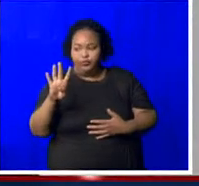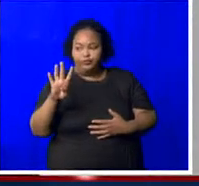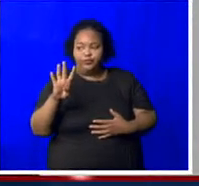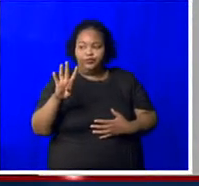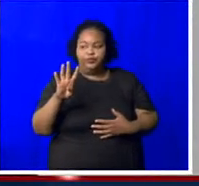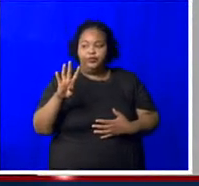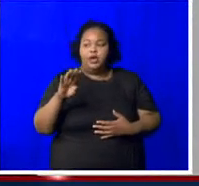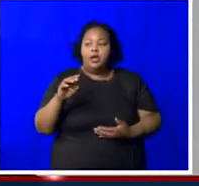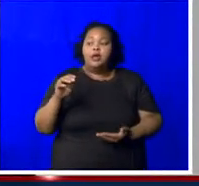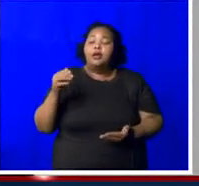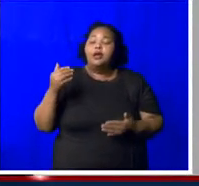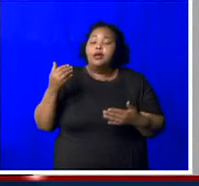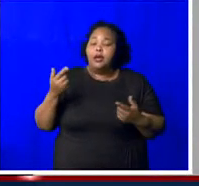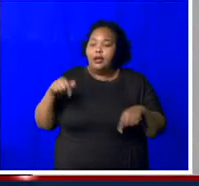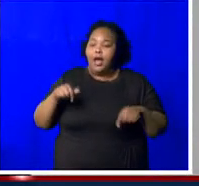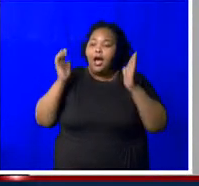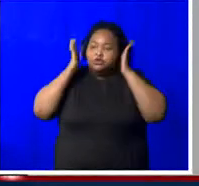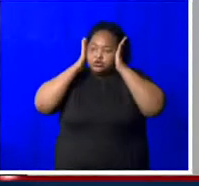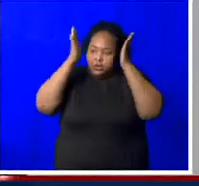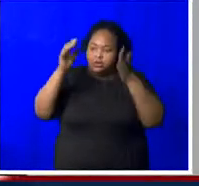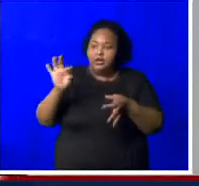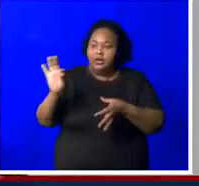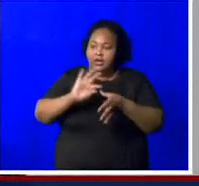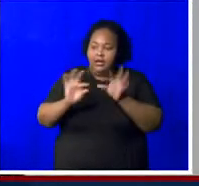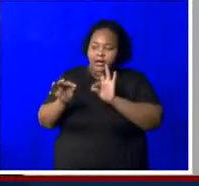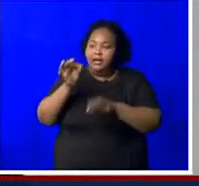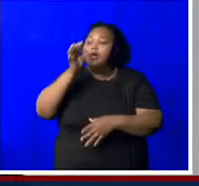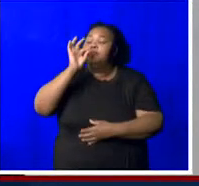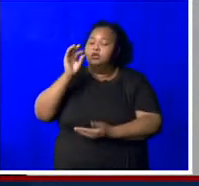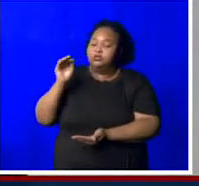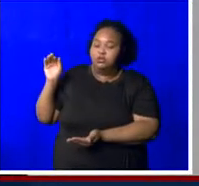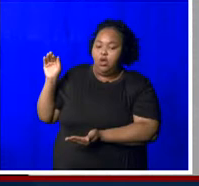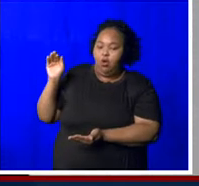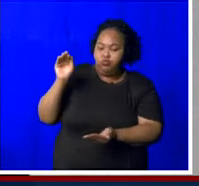144 imithi leyangena kule live leyangena ngaJune